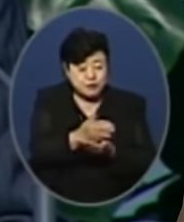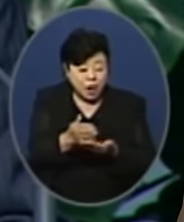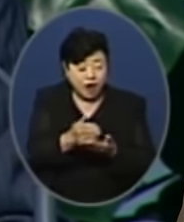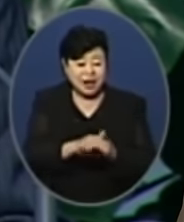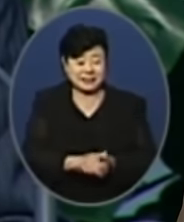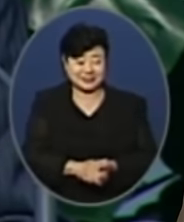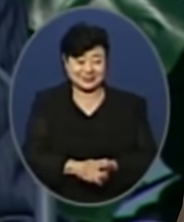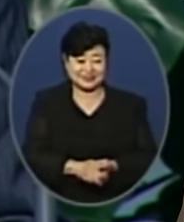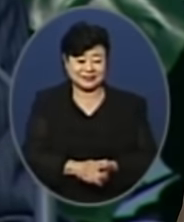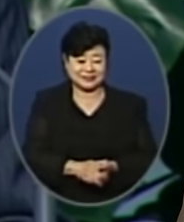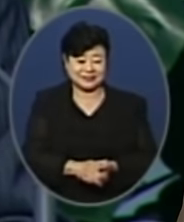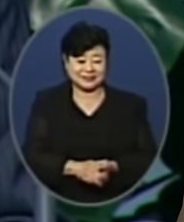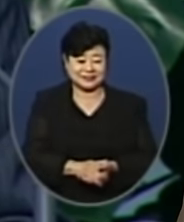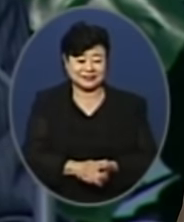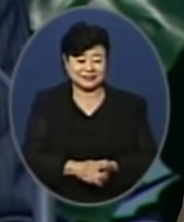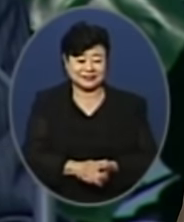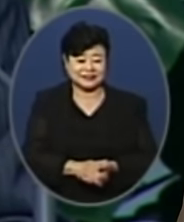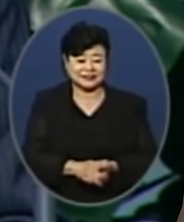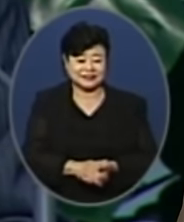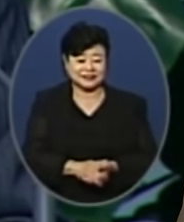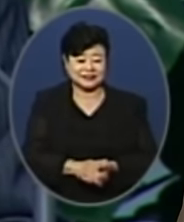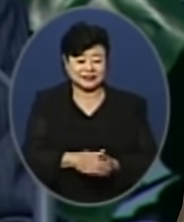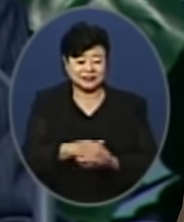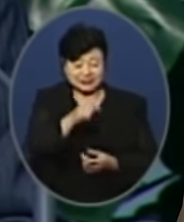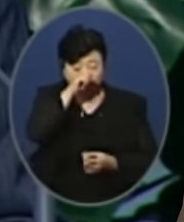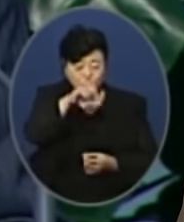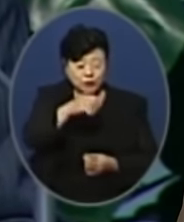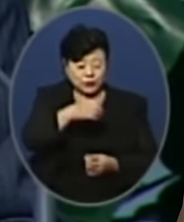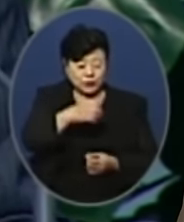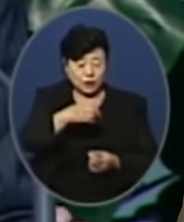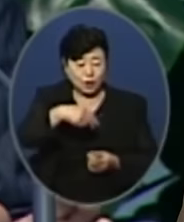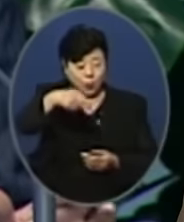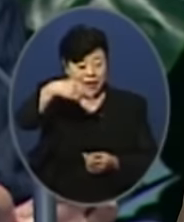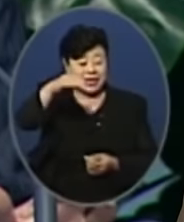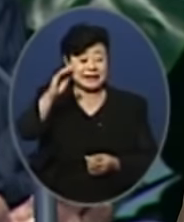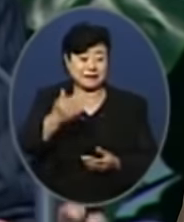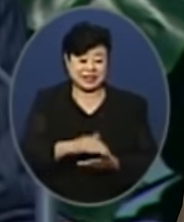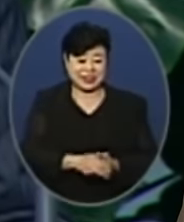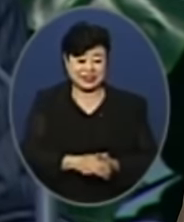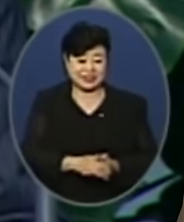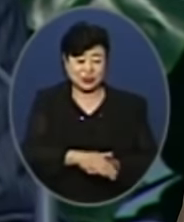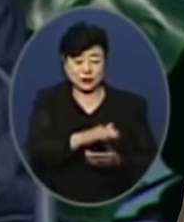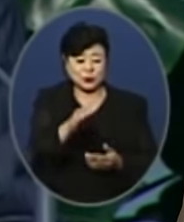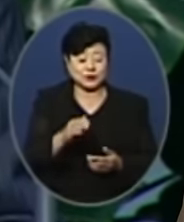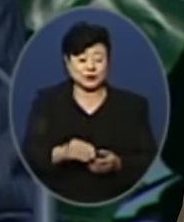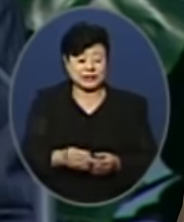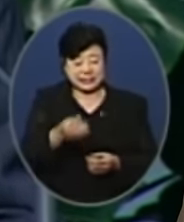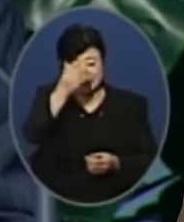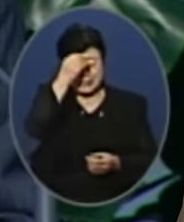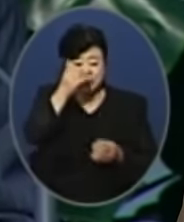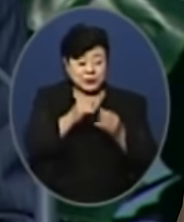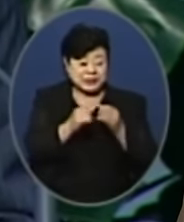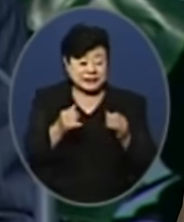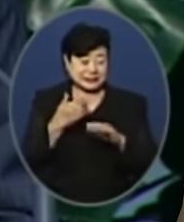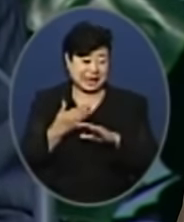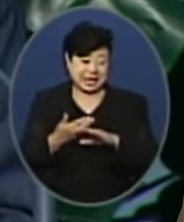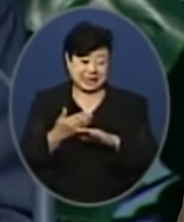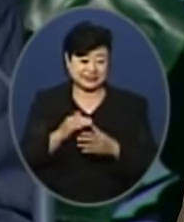해서 낙원으로 올라갑니다. 그러면 우리 신교에서는